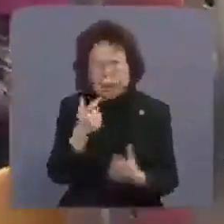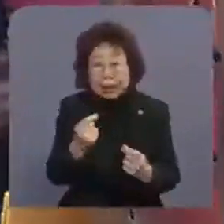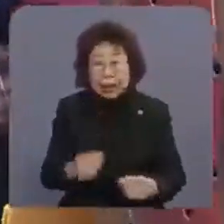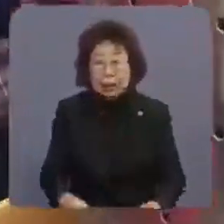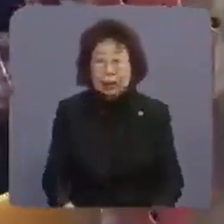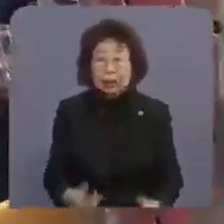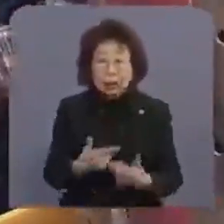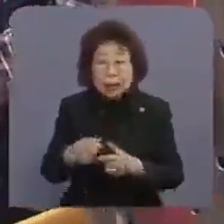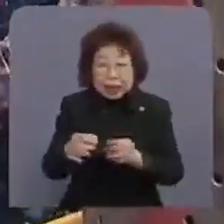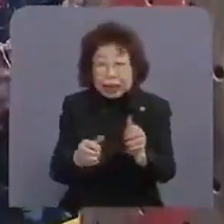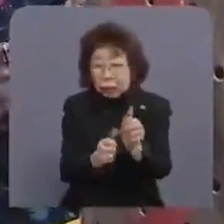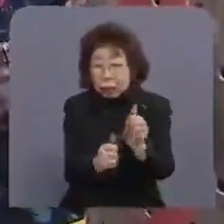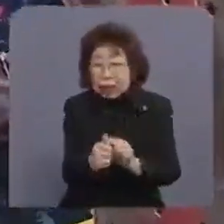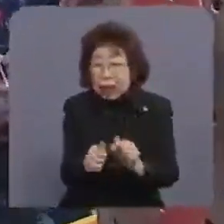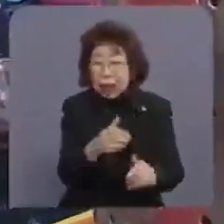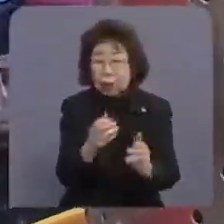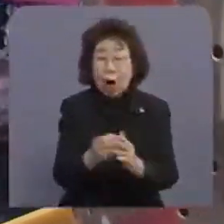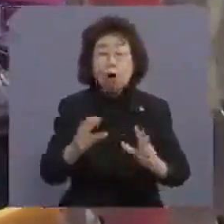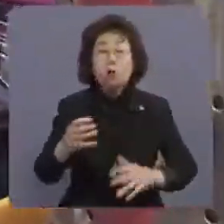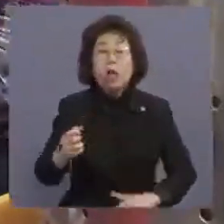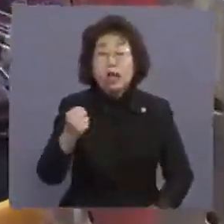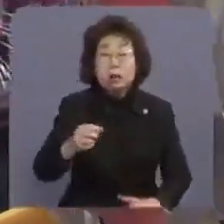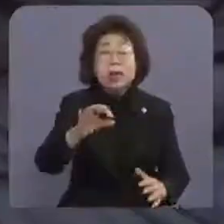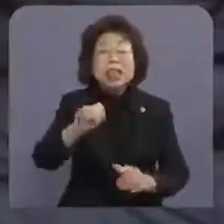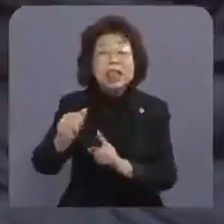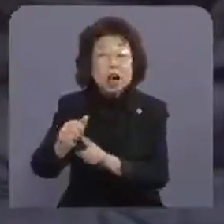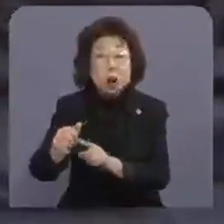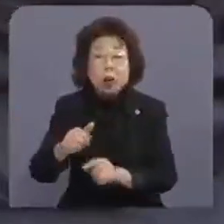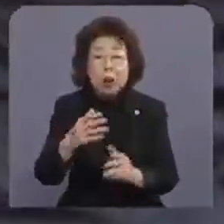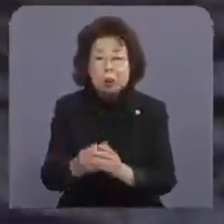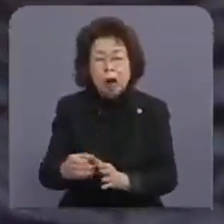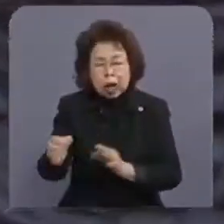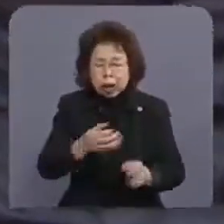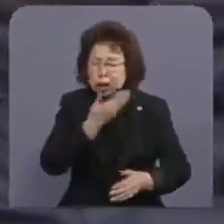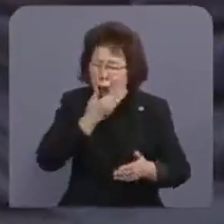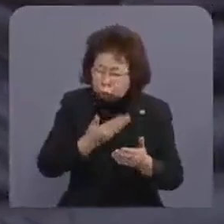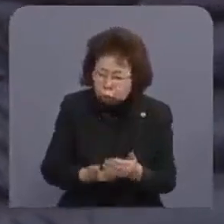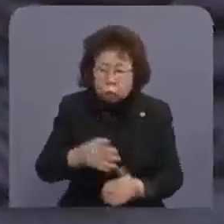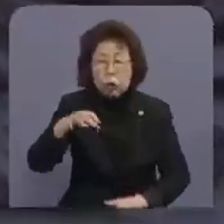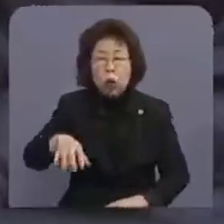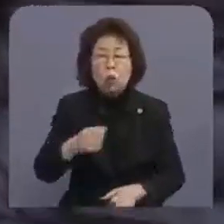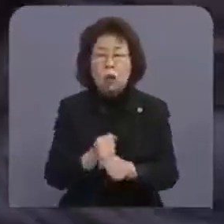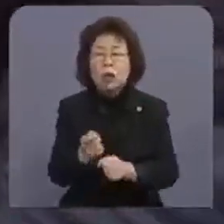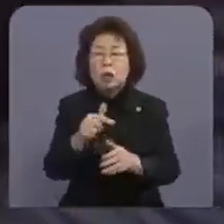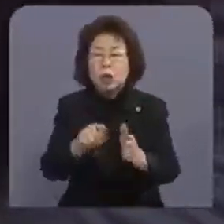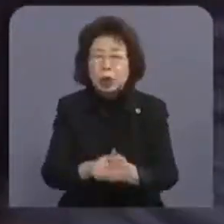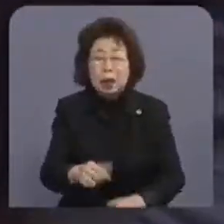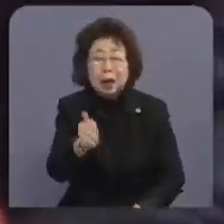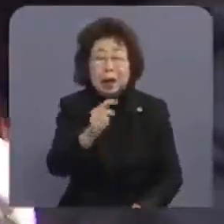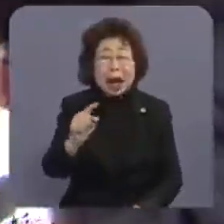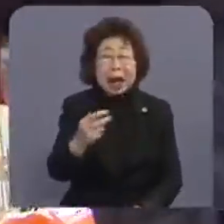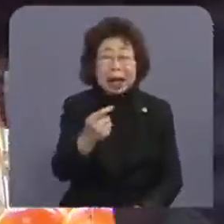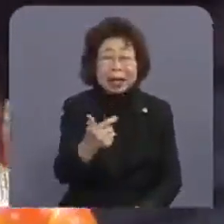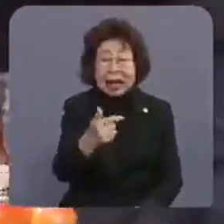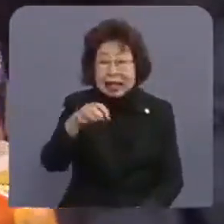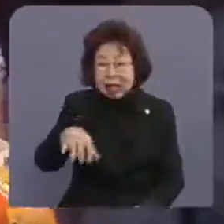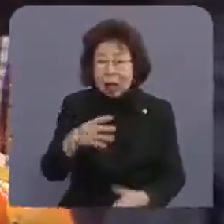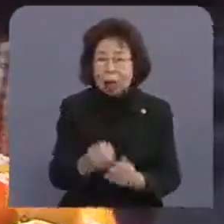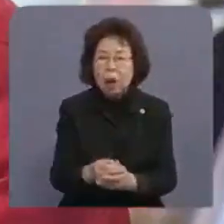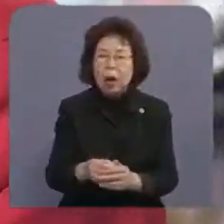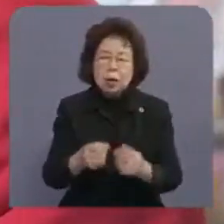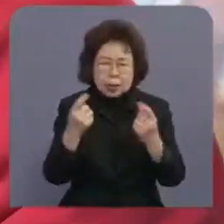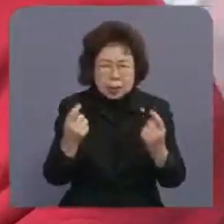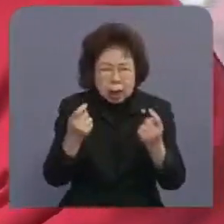부산시 경제부시장 출신의 국민의힘 이성관 후보는 경제 중심지 조성을 위해 하단역 일대에 상업과